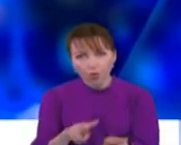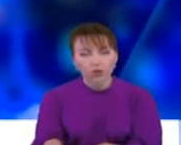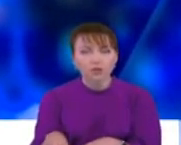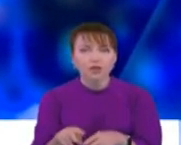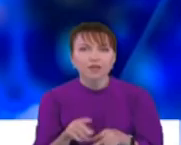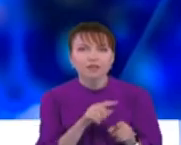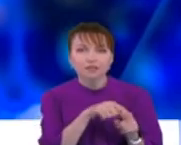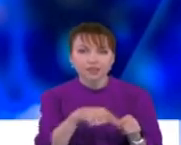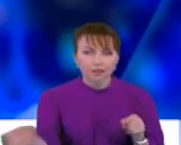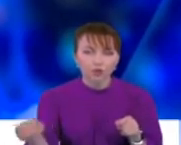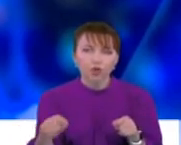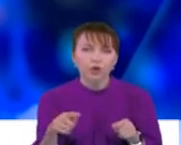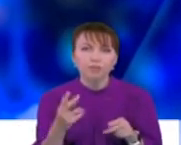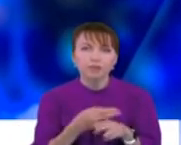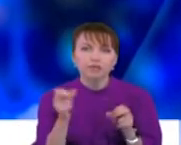безпеки України.